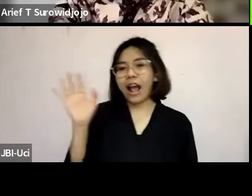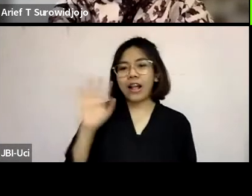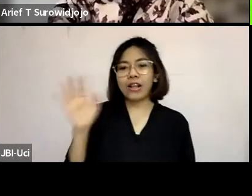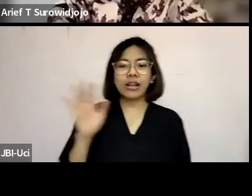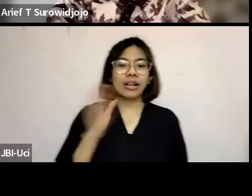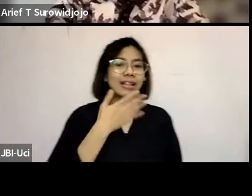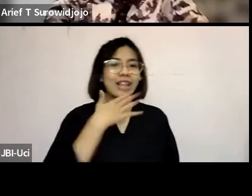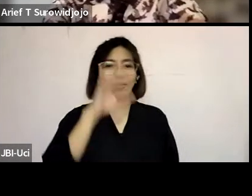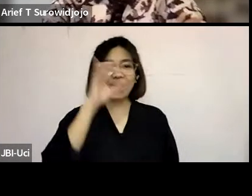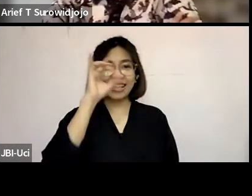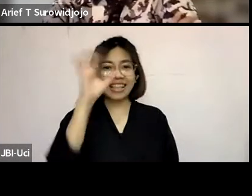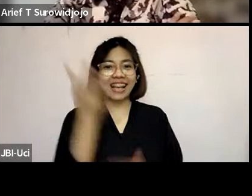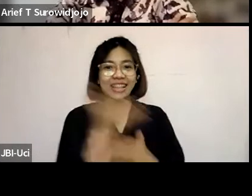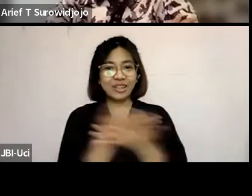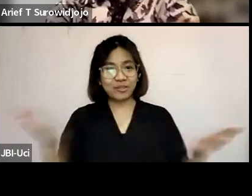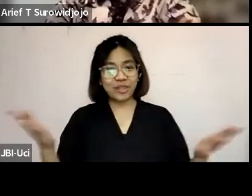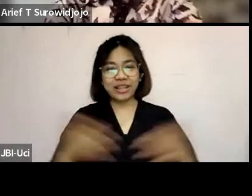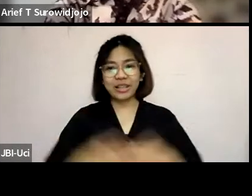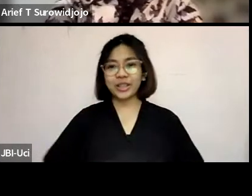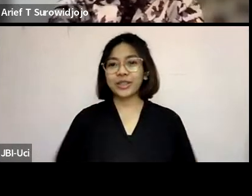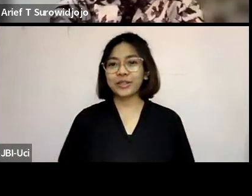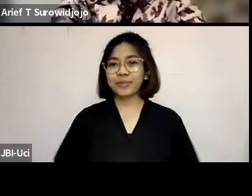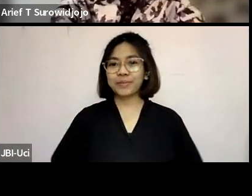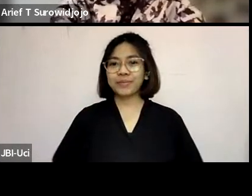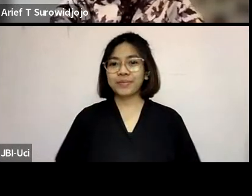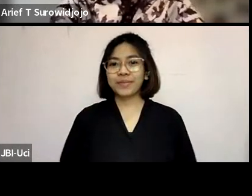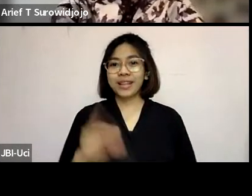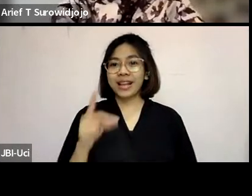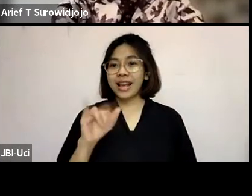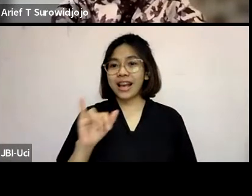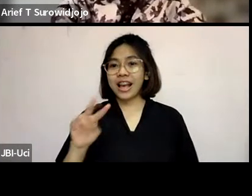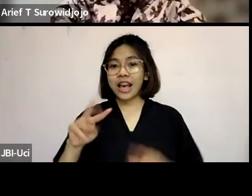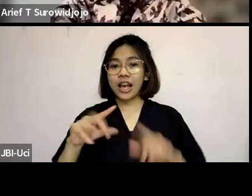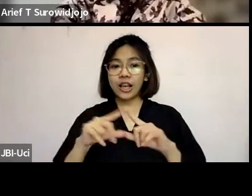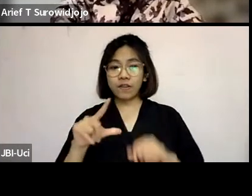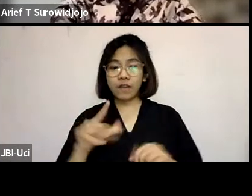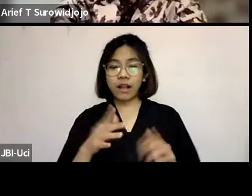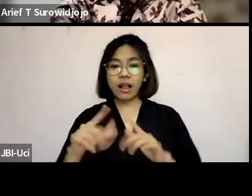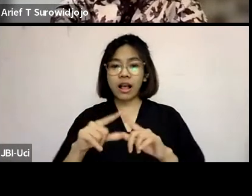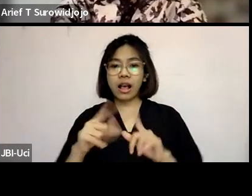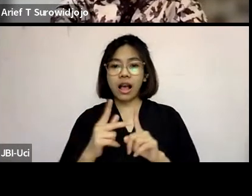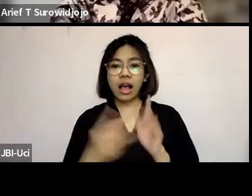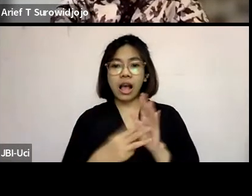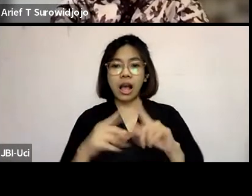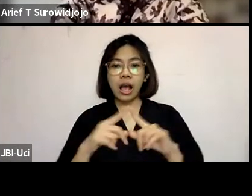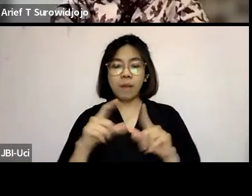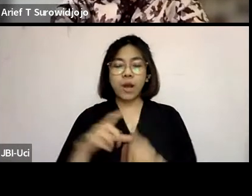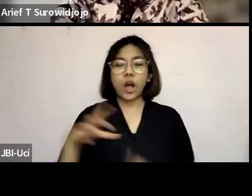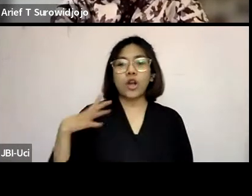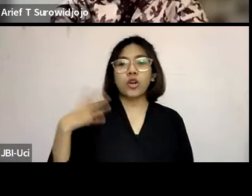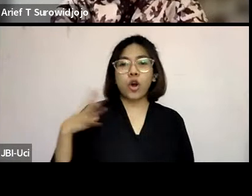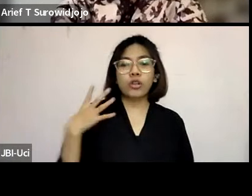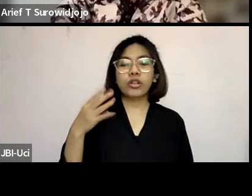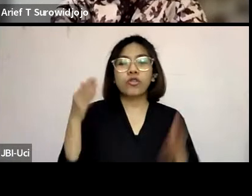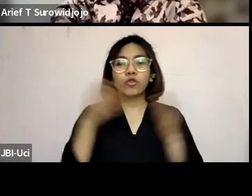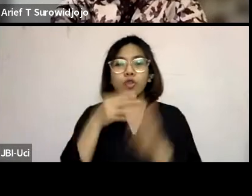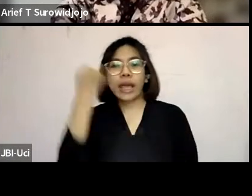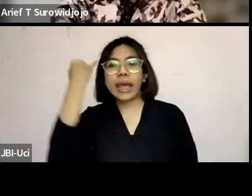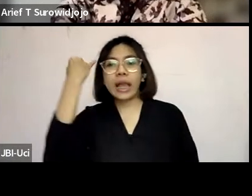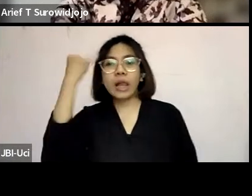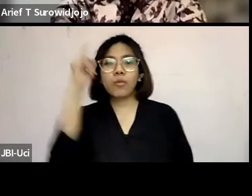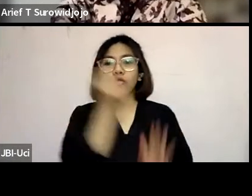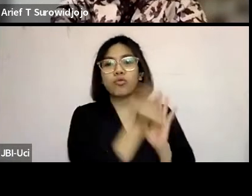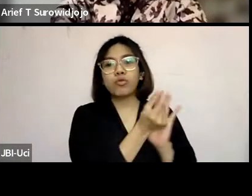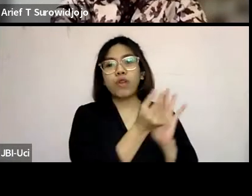semuanya Bang Rival ini dosen ilmu perundang-undangan di Centra terima